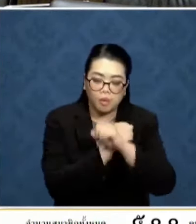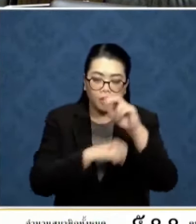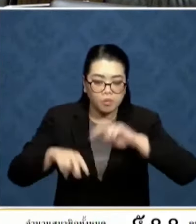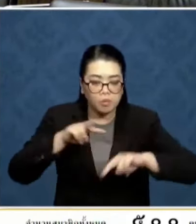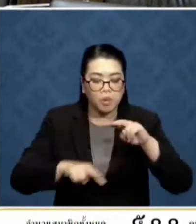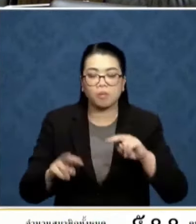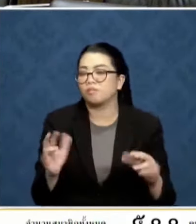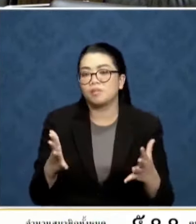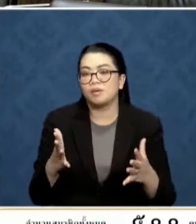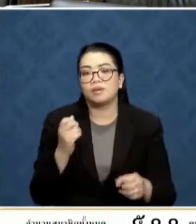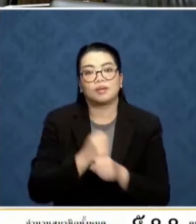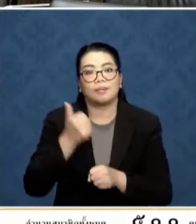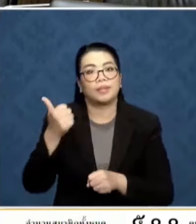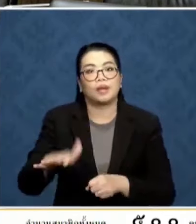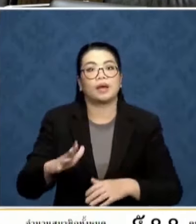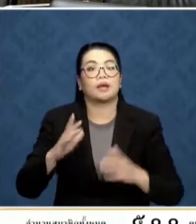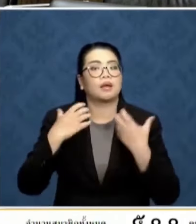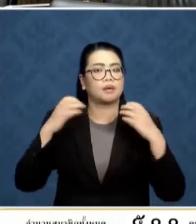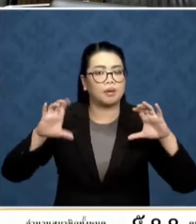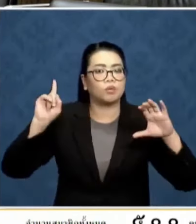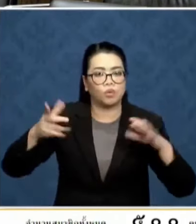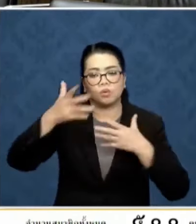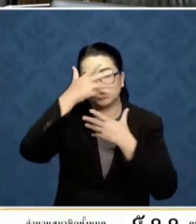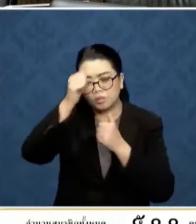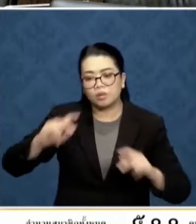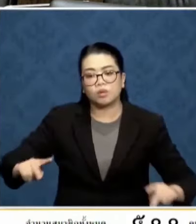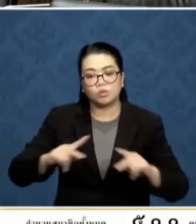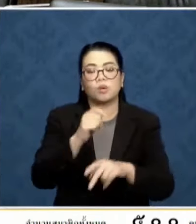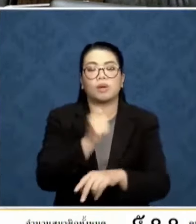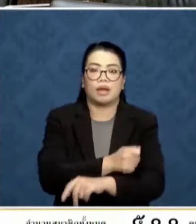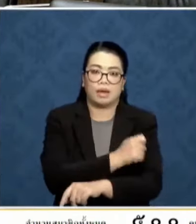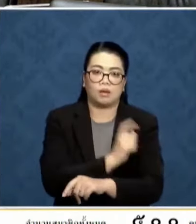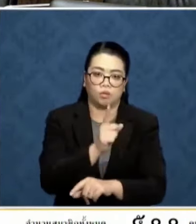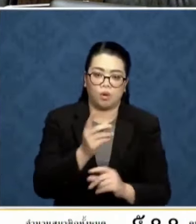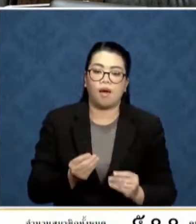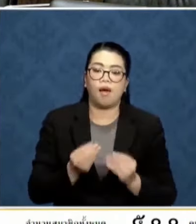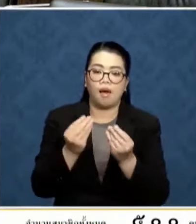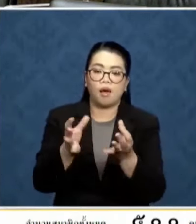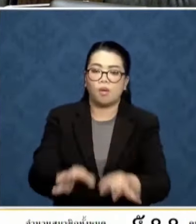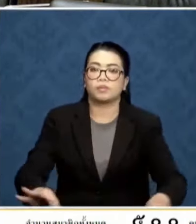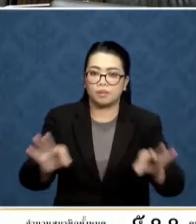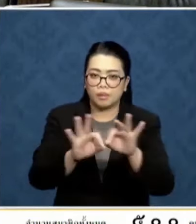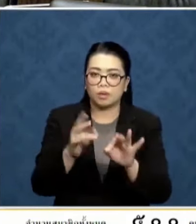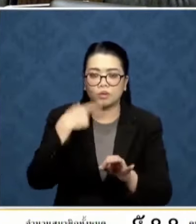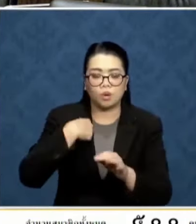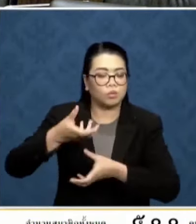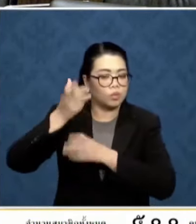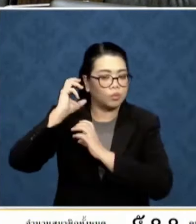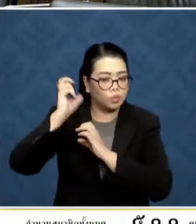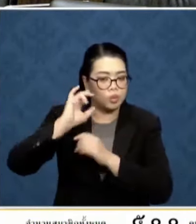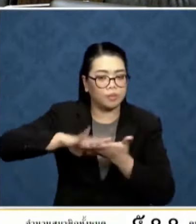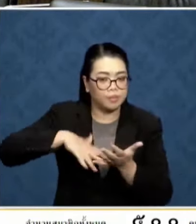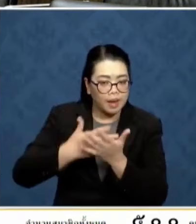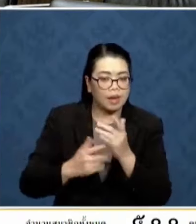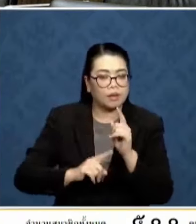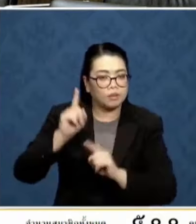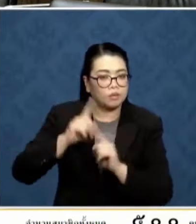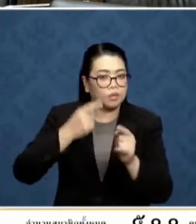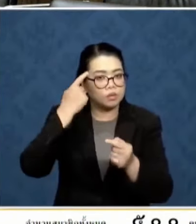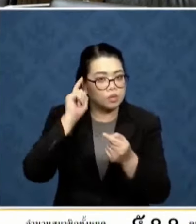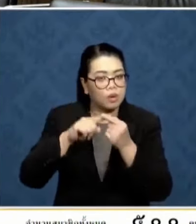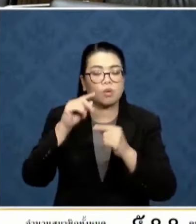อย่างเหมาะสมได้เลยครับรัฐบาลควรให้ความสำคัญกับกระทรวงแรงงานมากกว่านี้ครับโดยเฉพาะอย่างยิ่งครับการทบทวนตัวชี้วัดโครงการงบประมาณที่หน่วยงาน